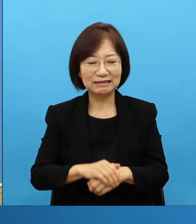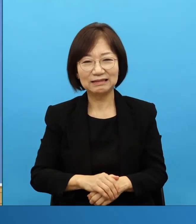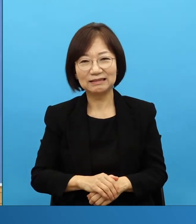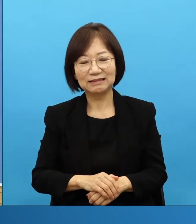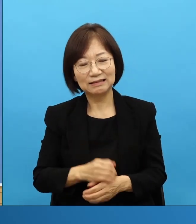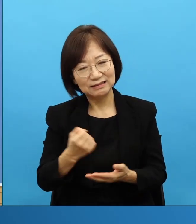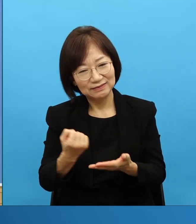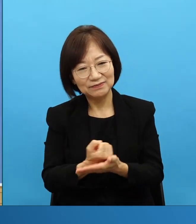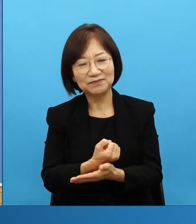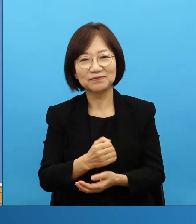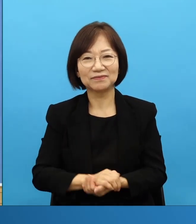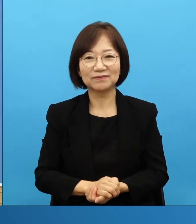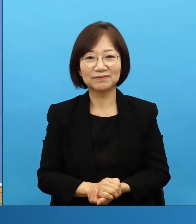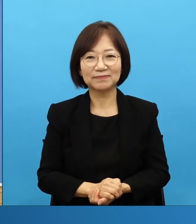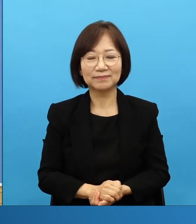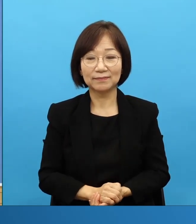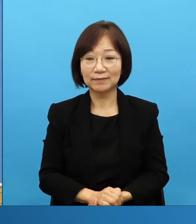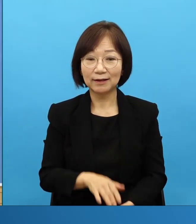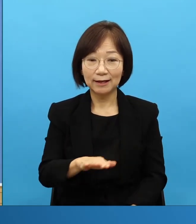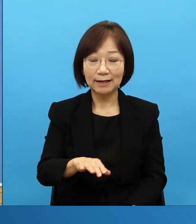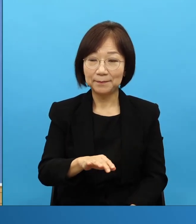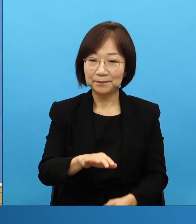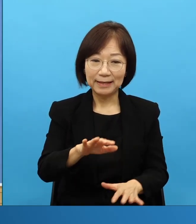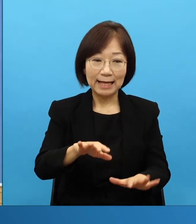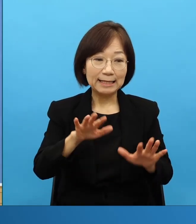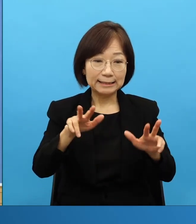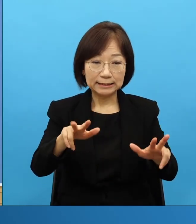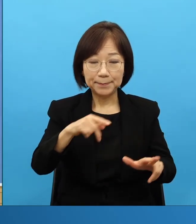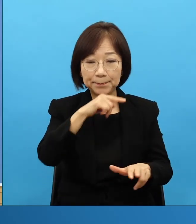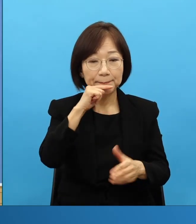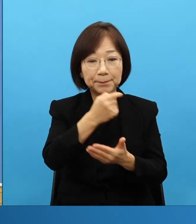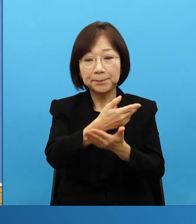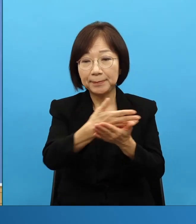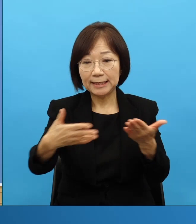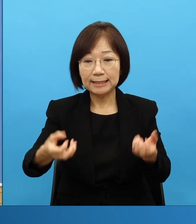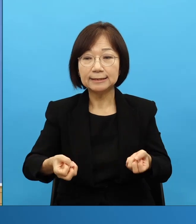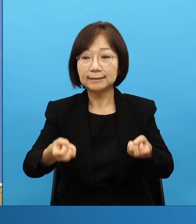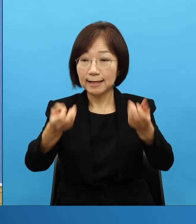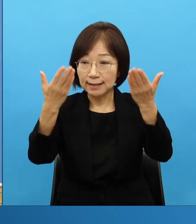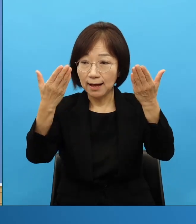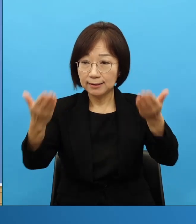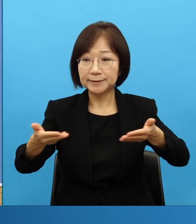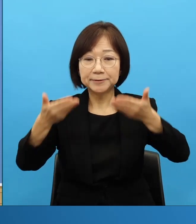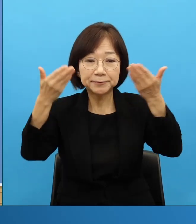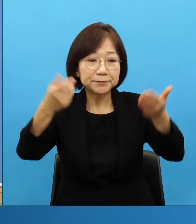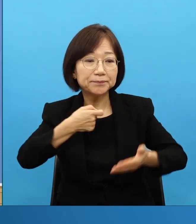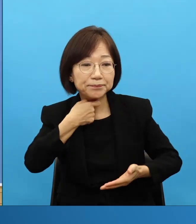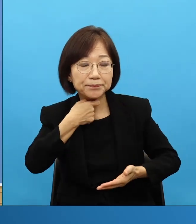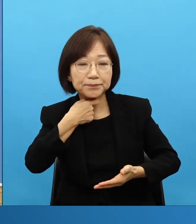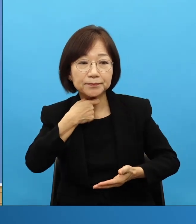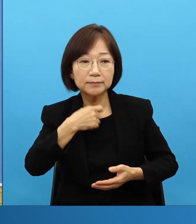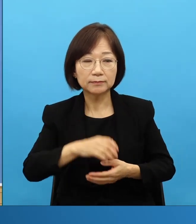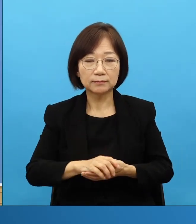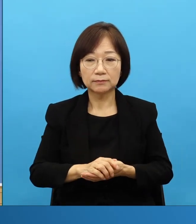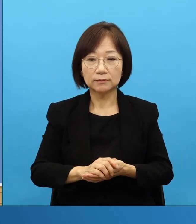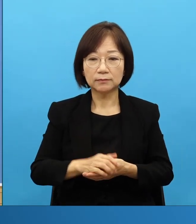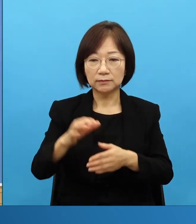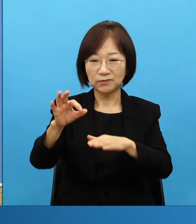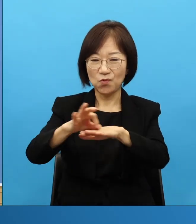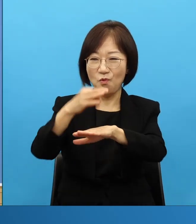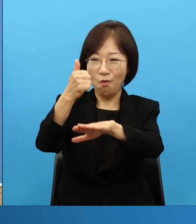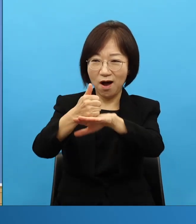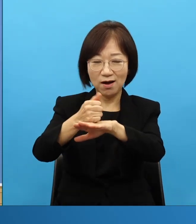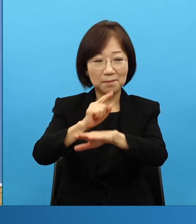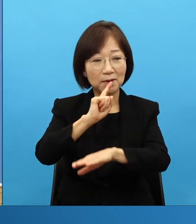way. 피제사 들어갑니다. 피가 뭐냐? 이러면서. Oh, we're going to go and give this blood 그래서 sacrifice. 애굽이 망한 거요. What is a blood sacrifice? That's why Egypt